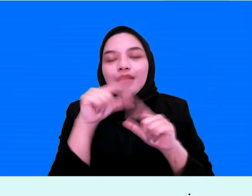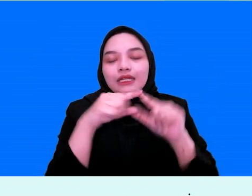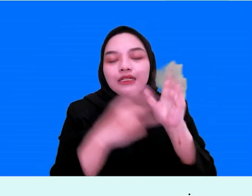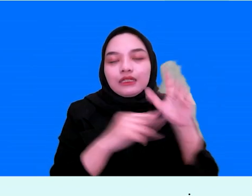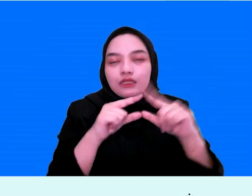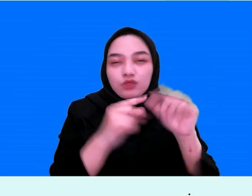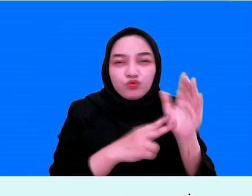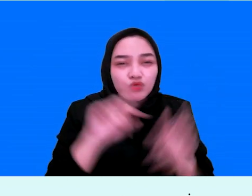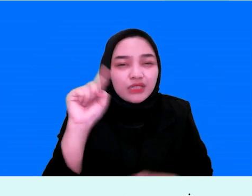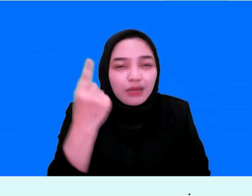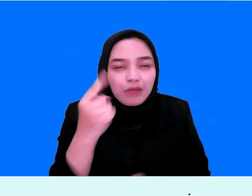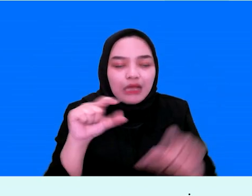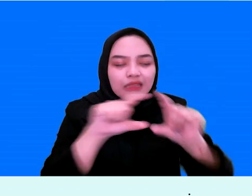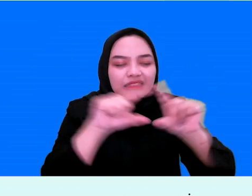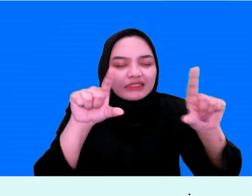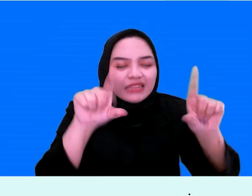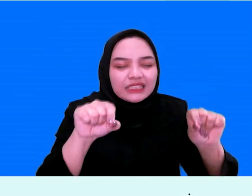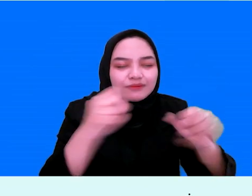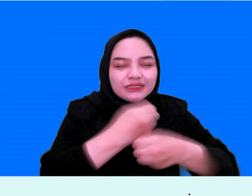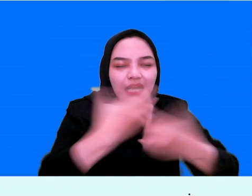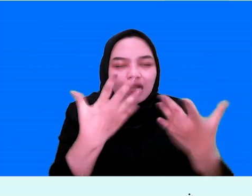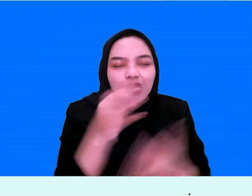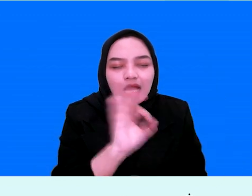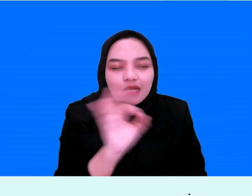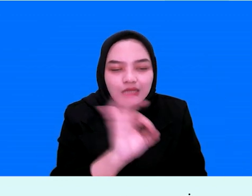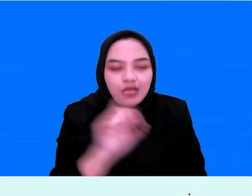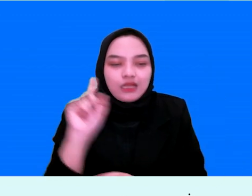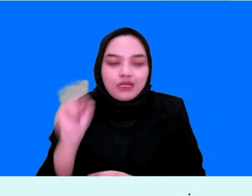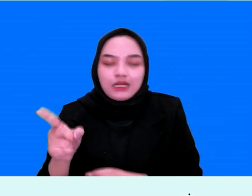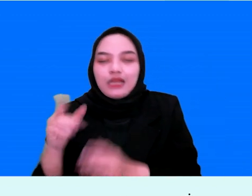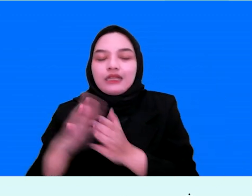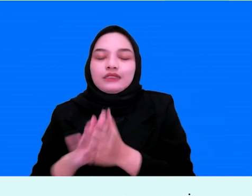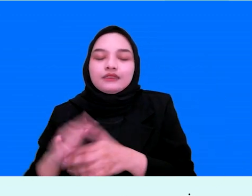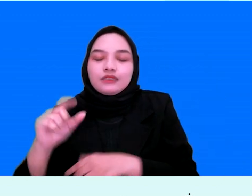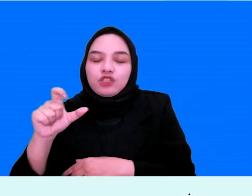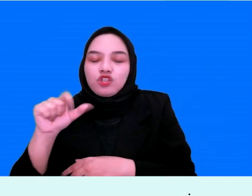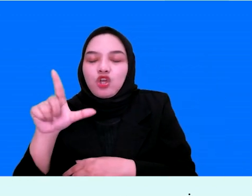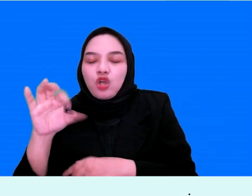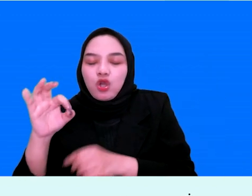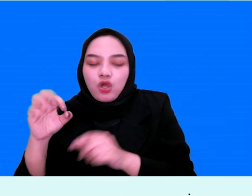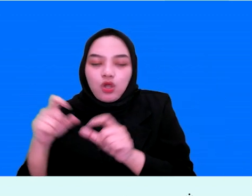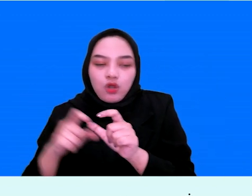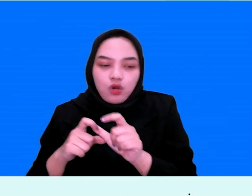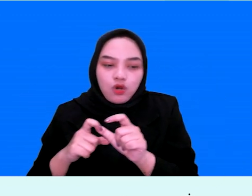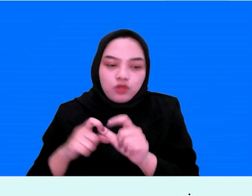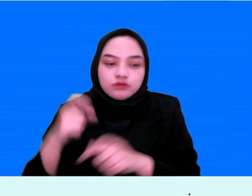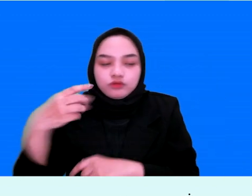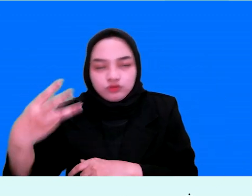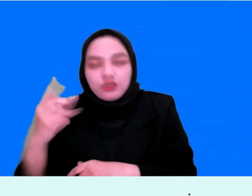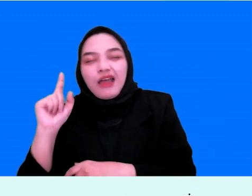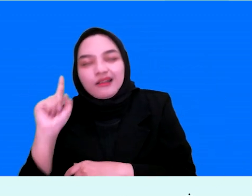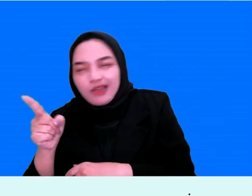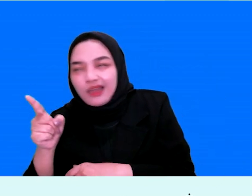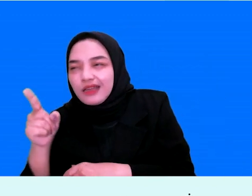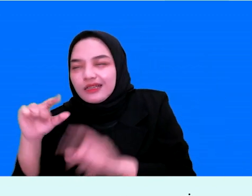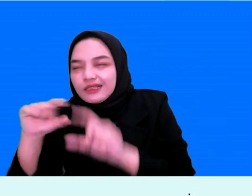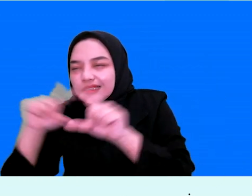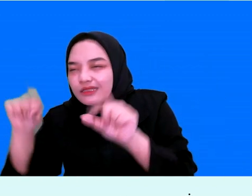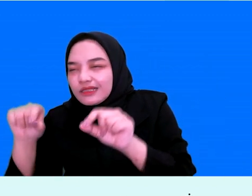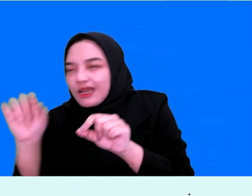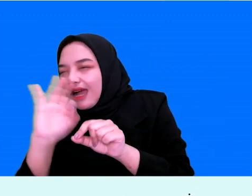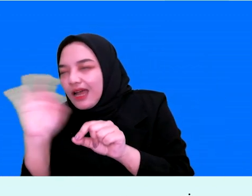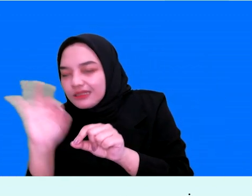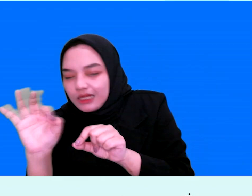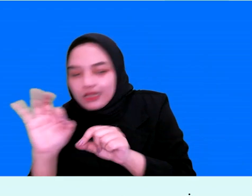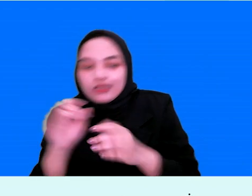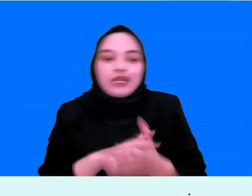teks yang sesuai. Kemudian ada icon close yang tidak memiliki deskripsi teks atau alternatif teks. Kemudian ada icon search yang